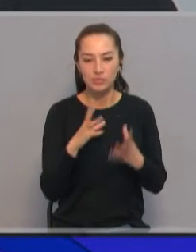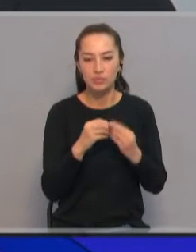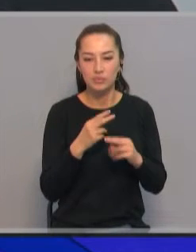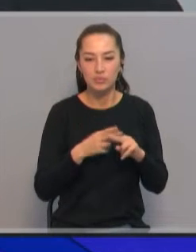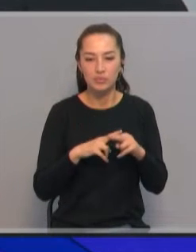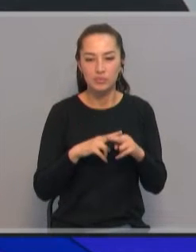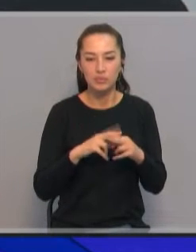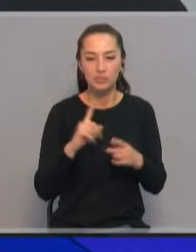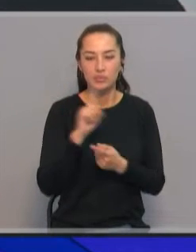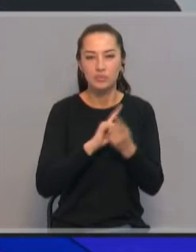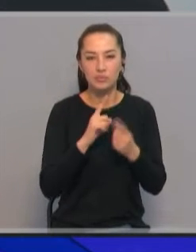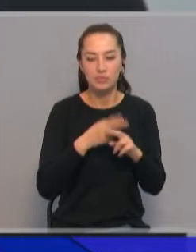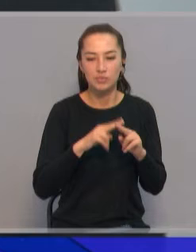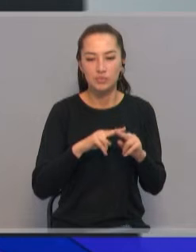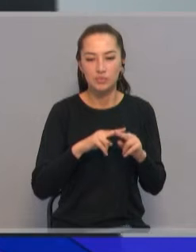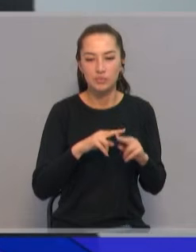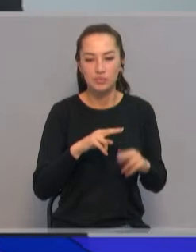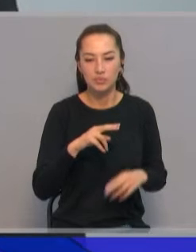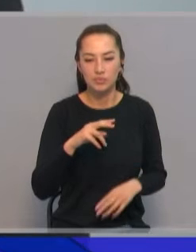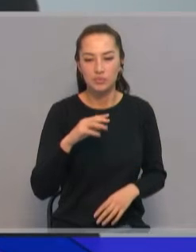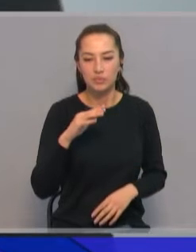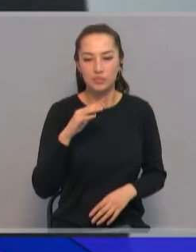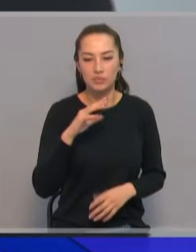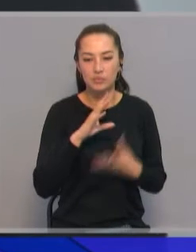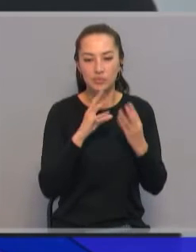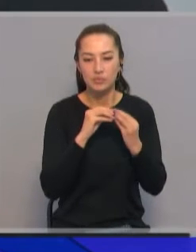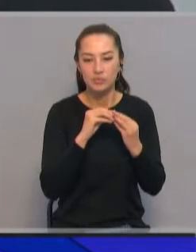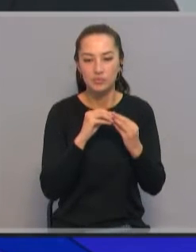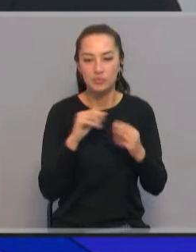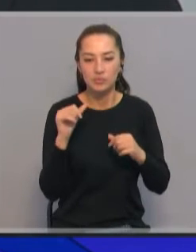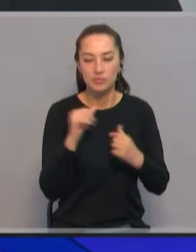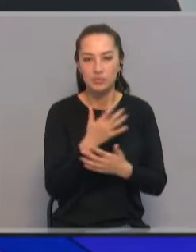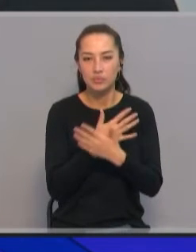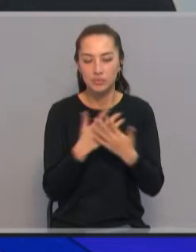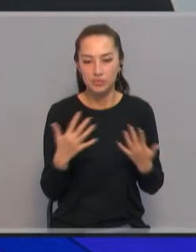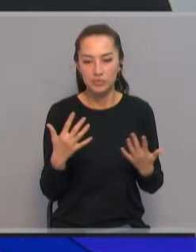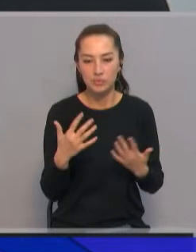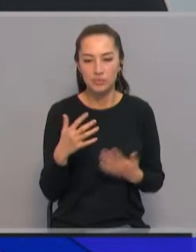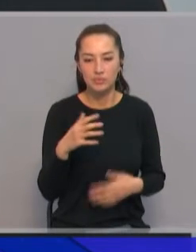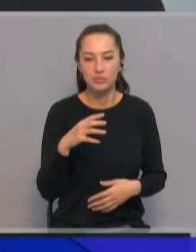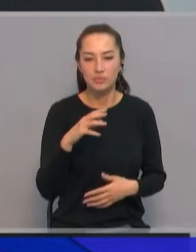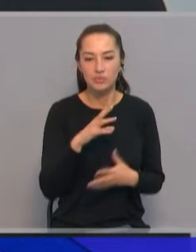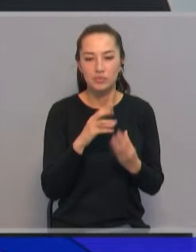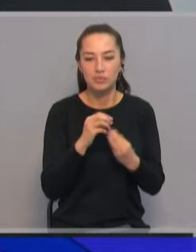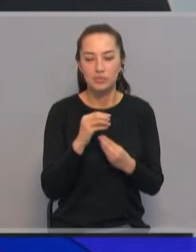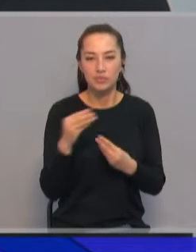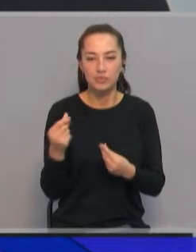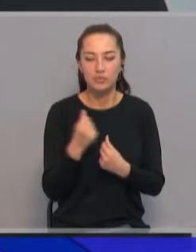өзгерістер негізінен ауа мен жарықтың ылғалдан, зиянды құрт құмырсқалардан,